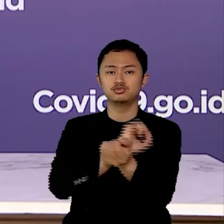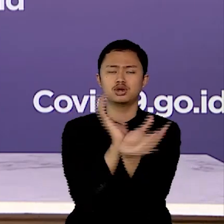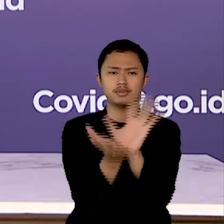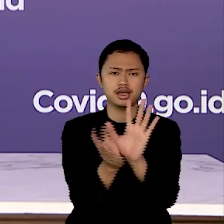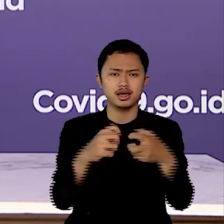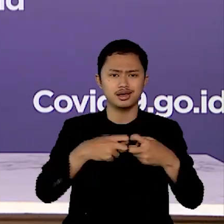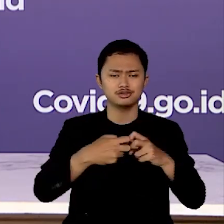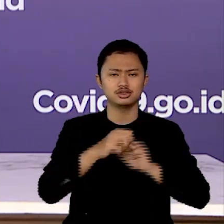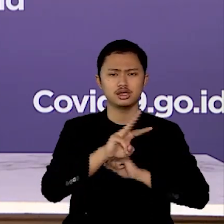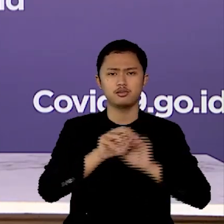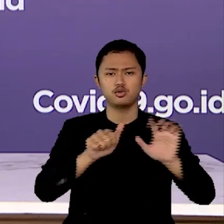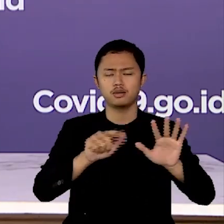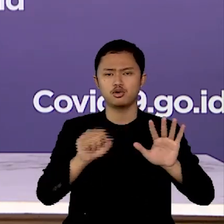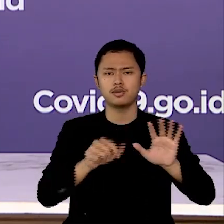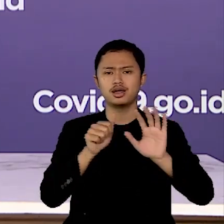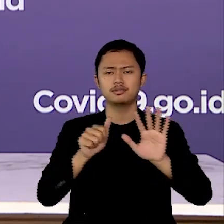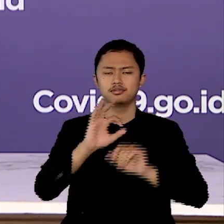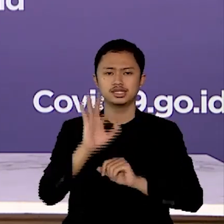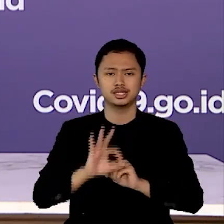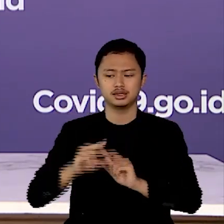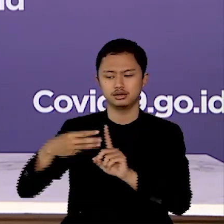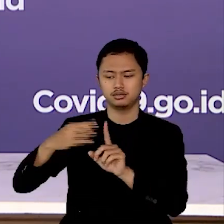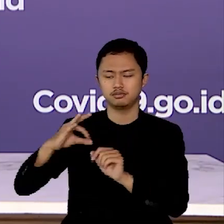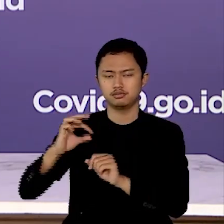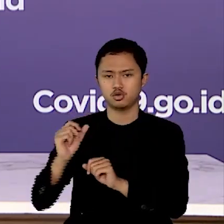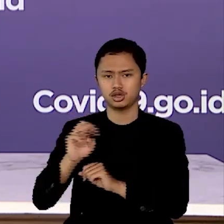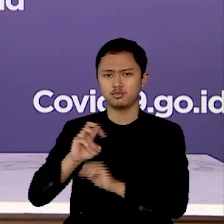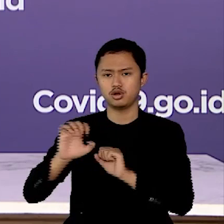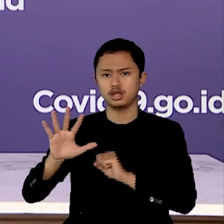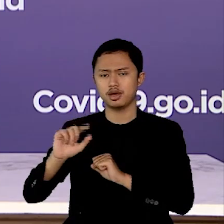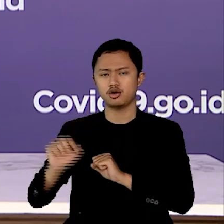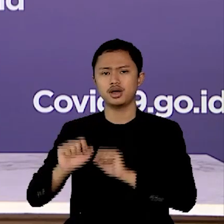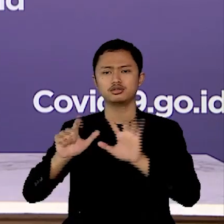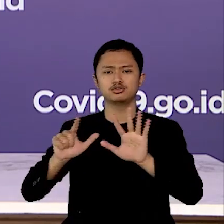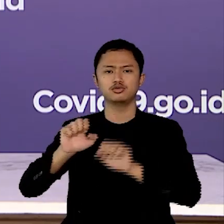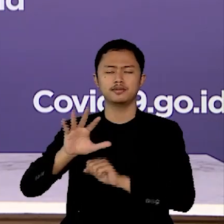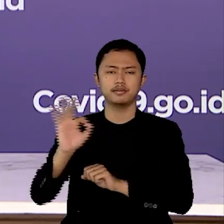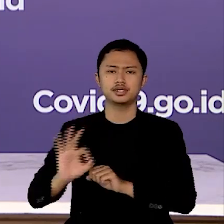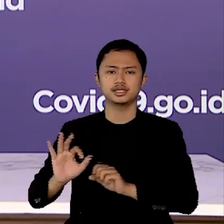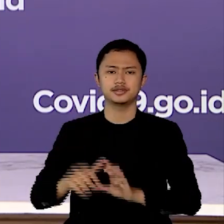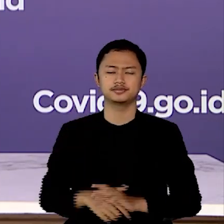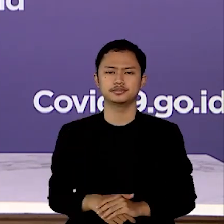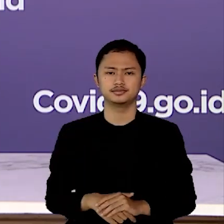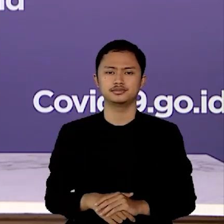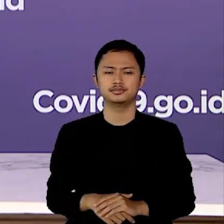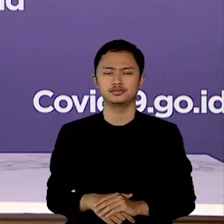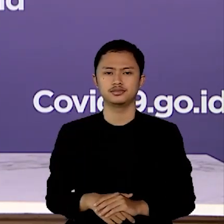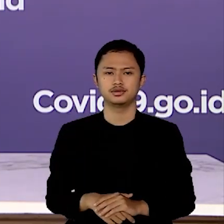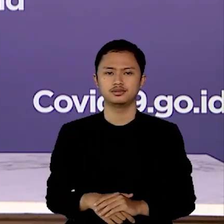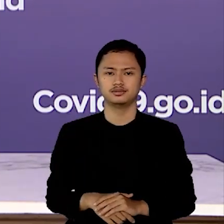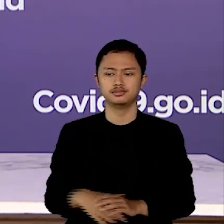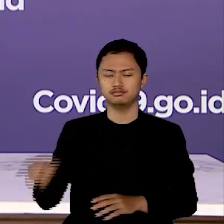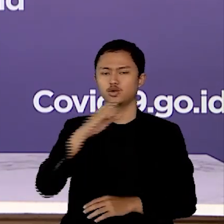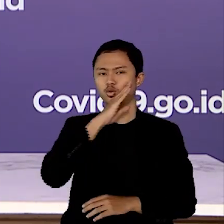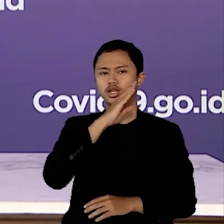kasusnya 3,6 persen dan bornya 35,7 lima persen dan masuk ke